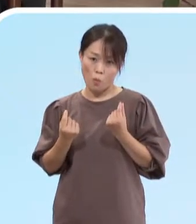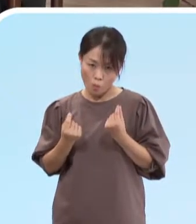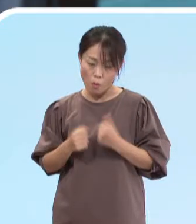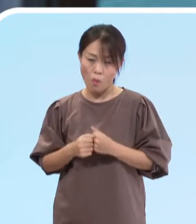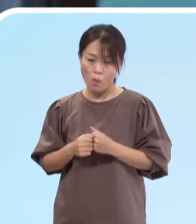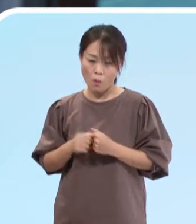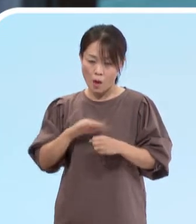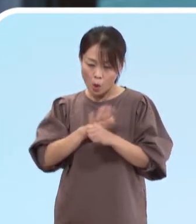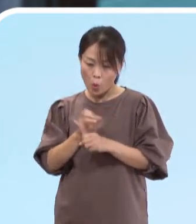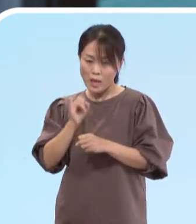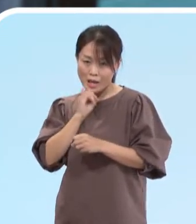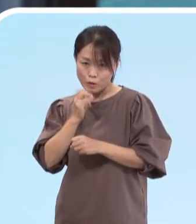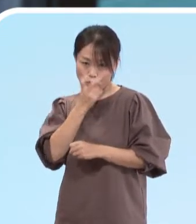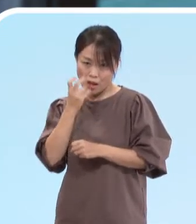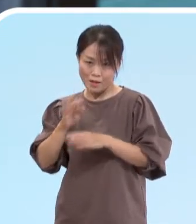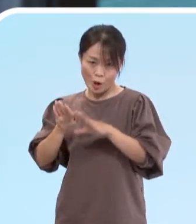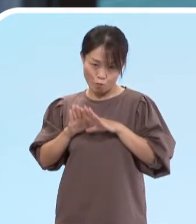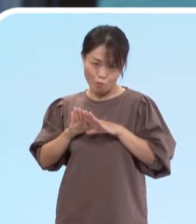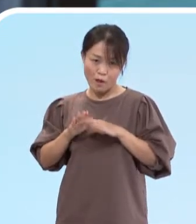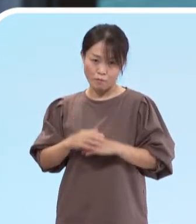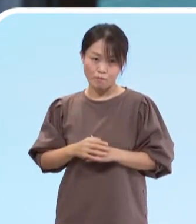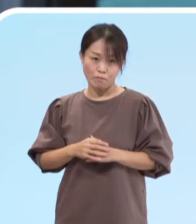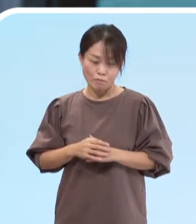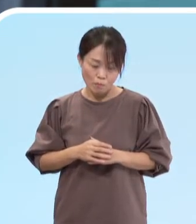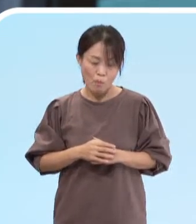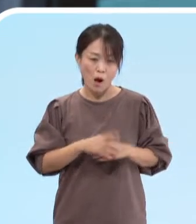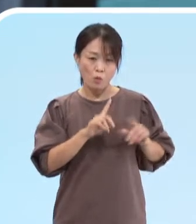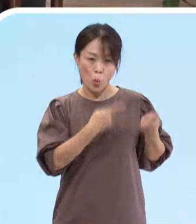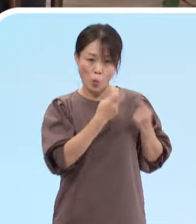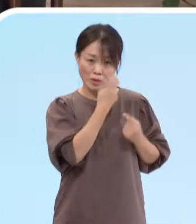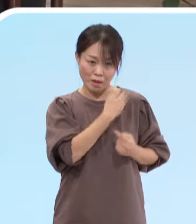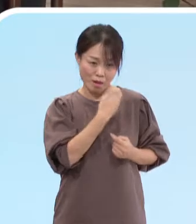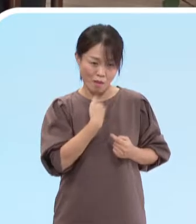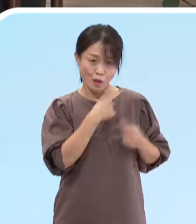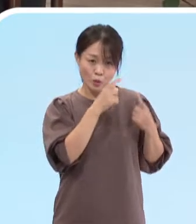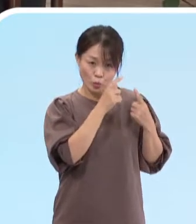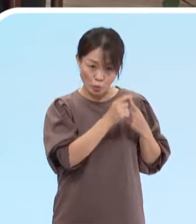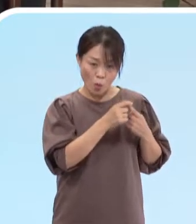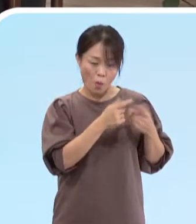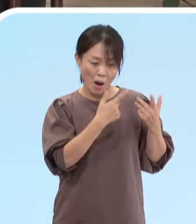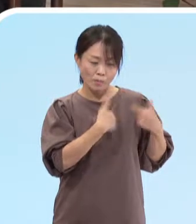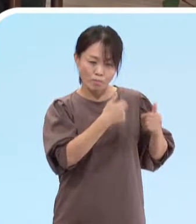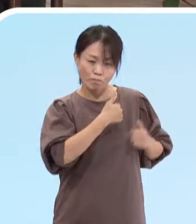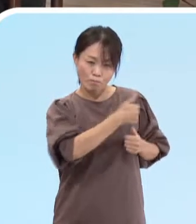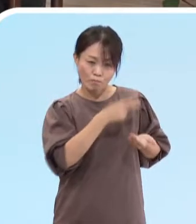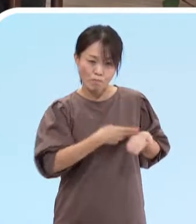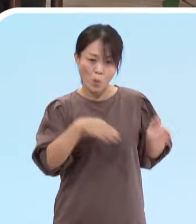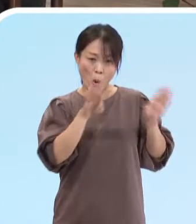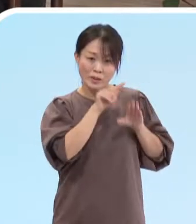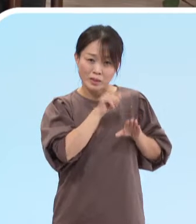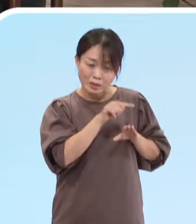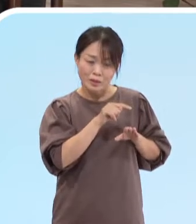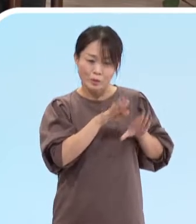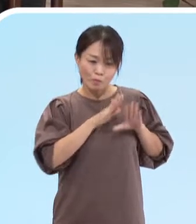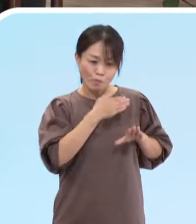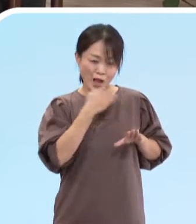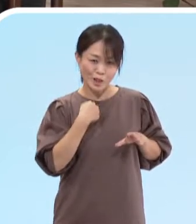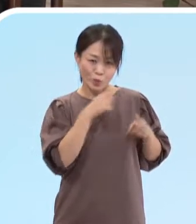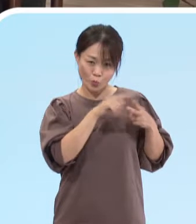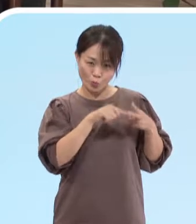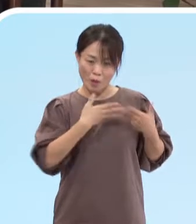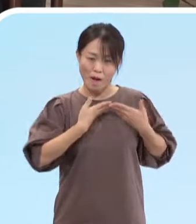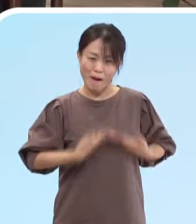にはですね、両方を検査していただきたいと思ってます。 同時に検査ができるっていうのと、身近なかかりつけ医にかかれ